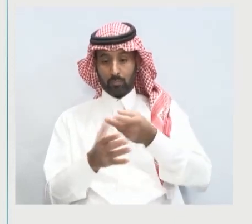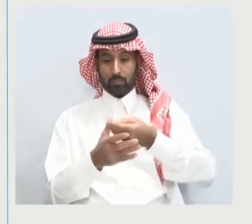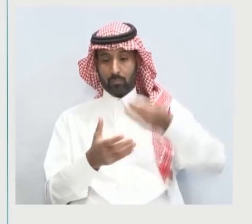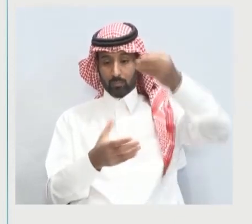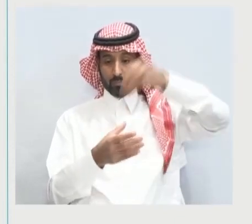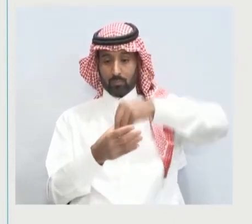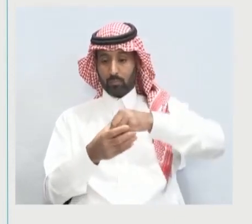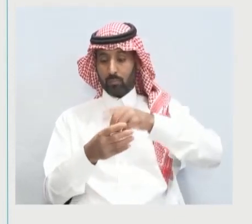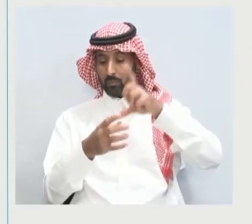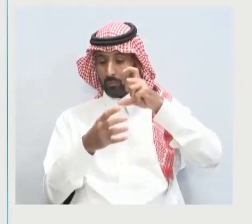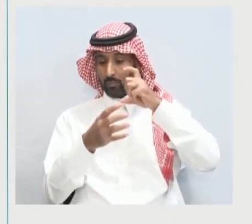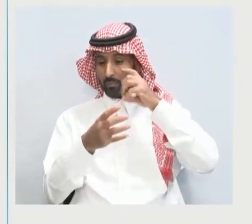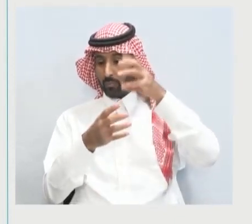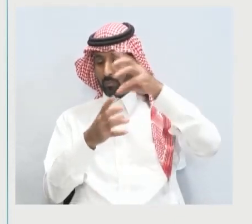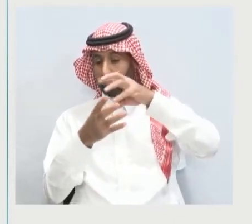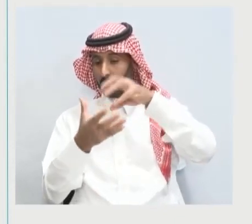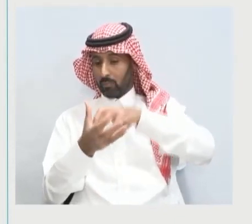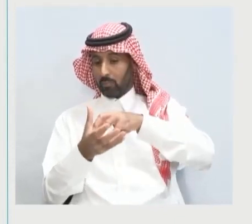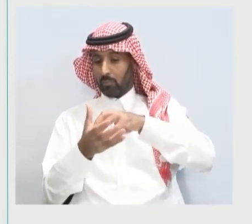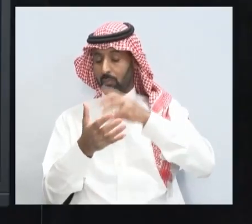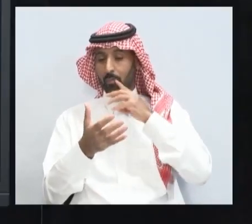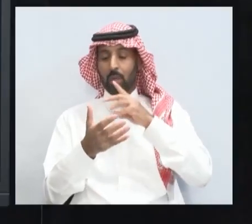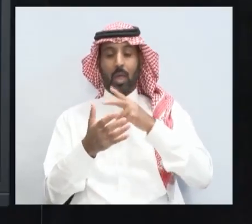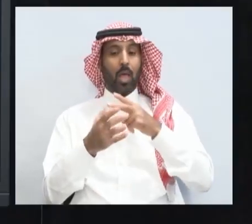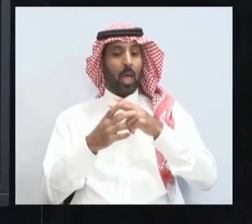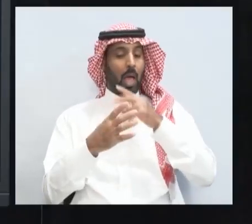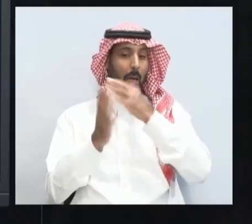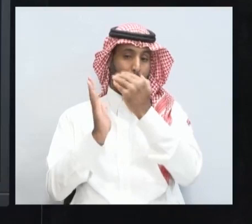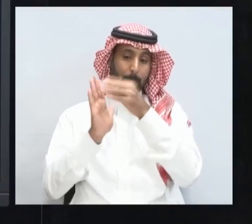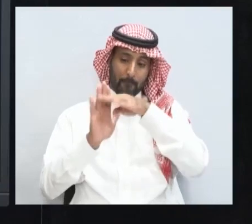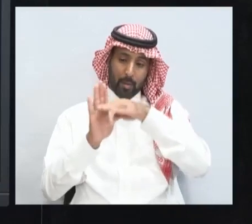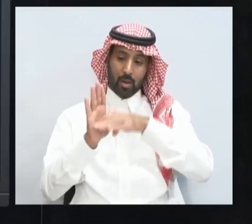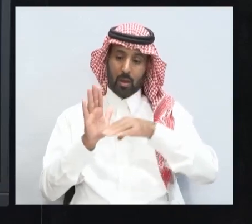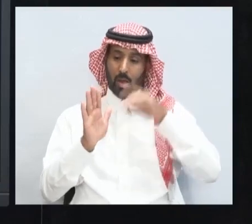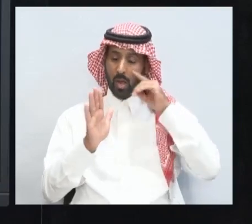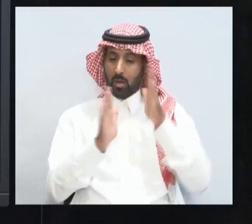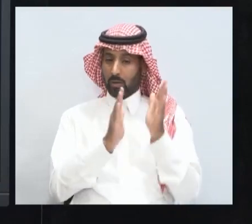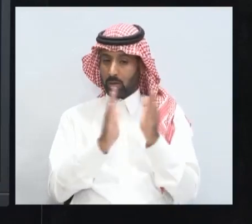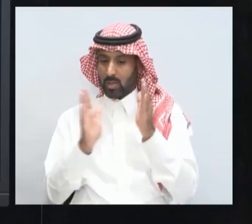برنامج مايكروسوفت اكسل تنسيق الايقونه